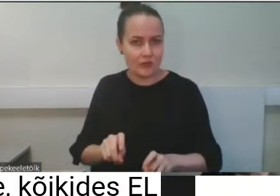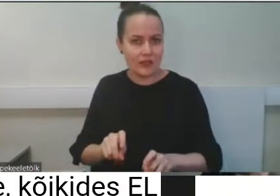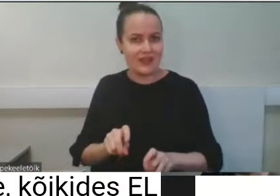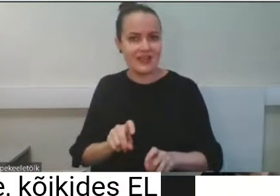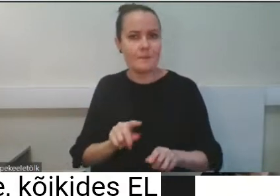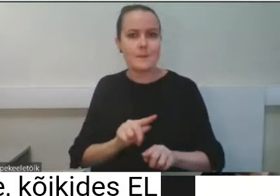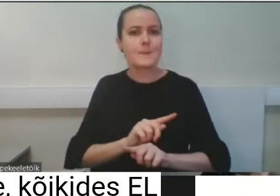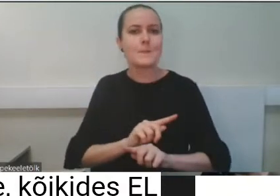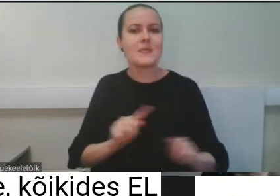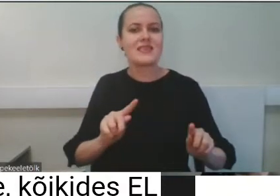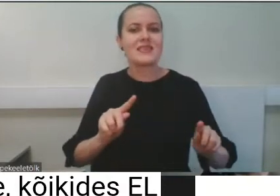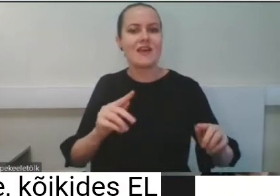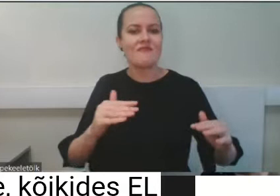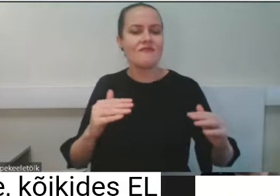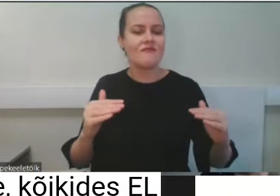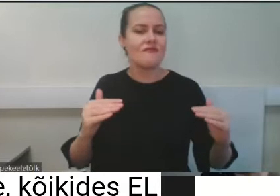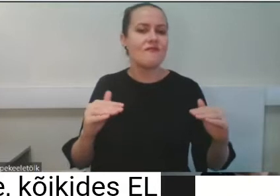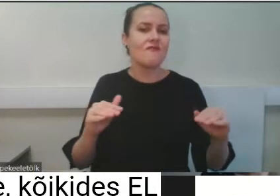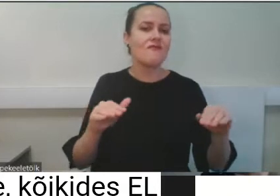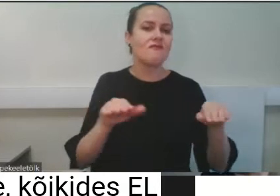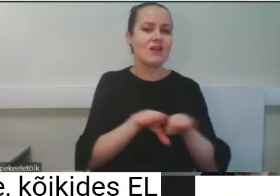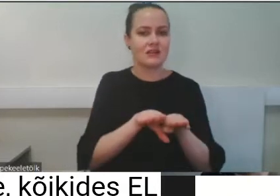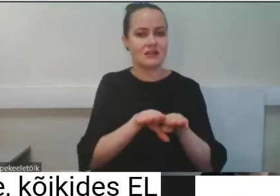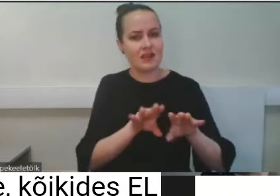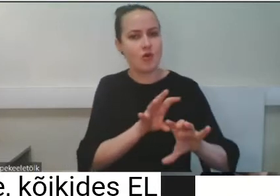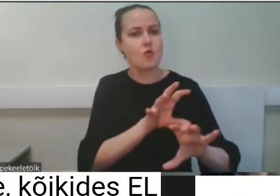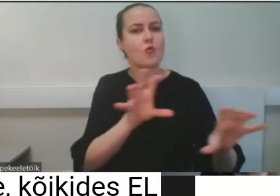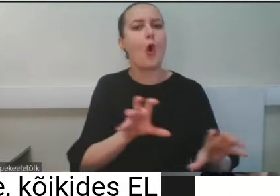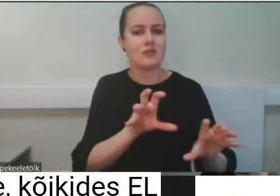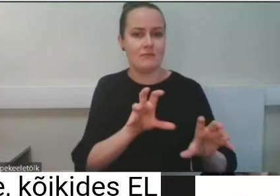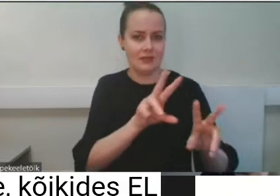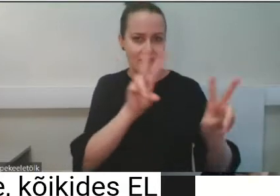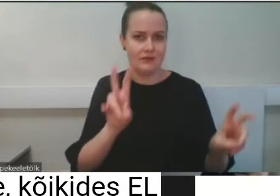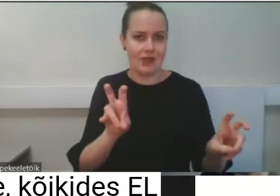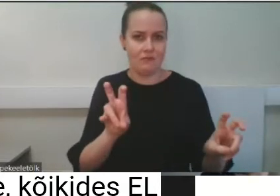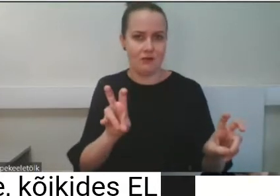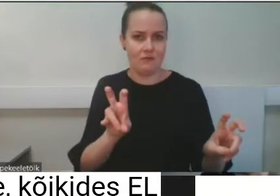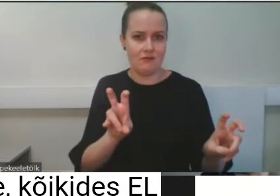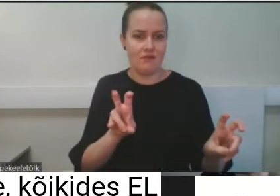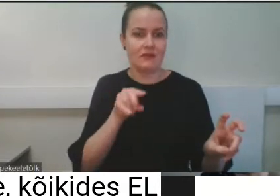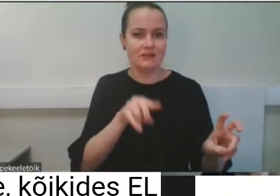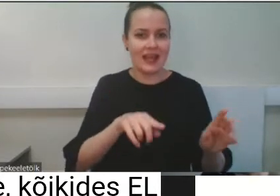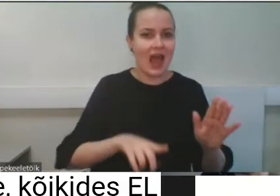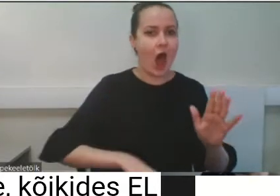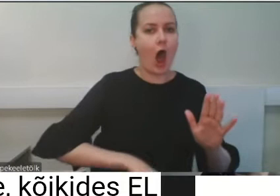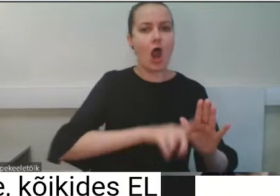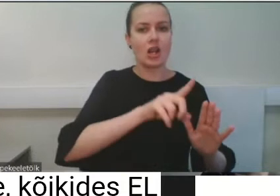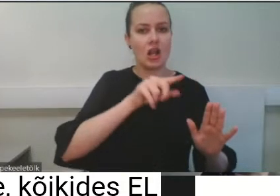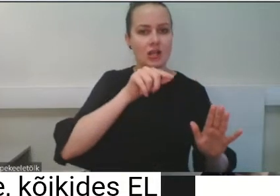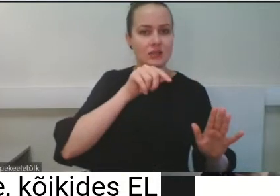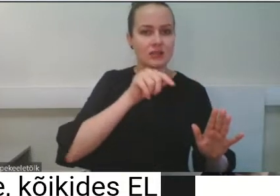uuring on samuti Eesti enda uuring ja siin on töö ja tööaja